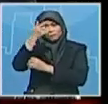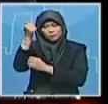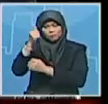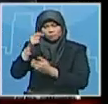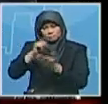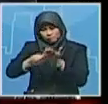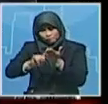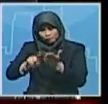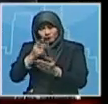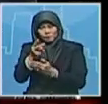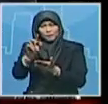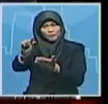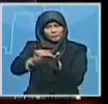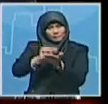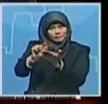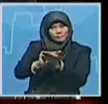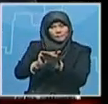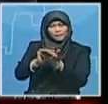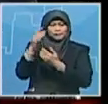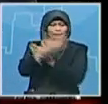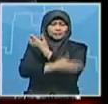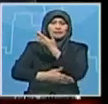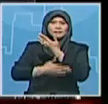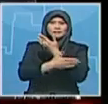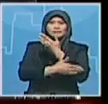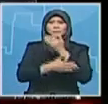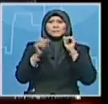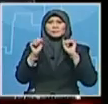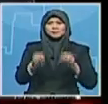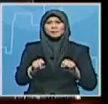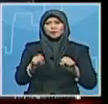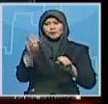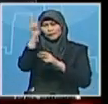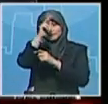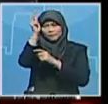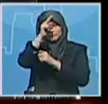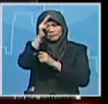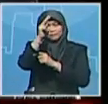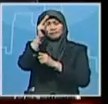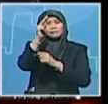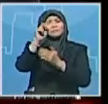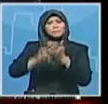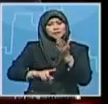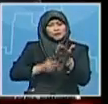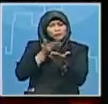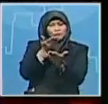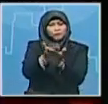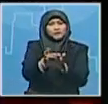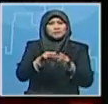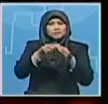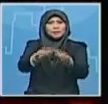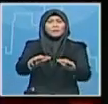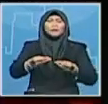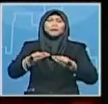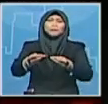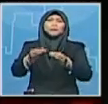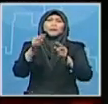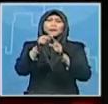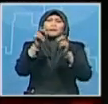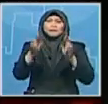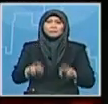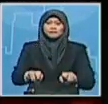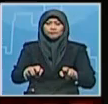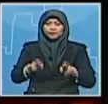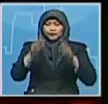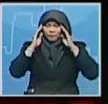keseluruhan pendapatan negara kita, imbangi kemampuan kerajaan dengan apa yang ditawarkan pada rakyat kita, yang